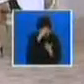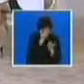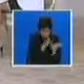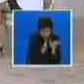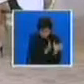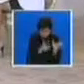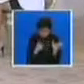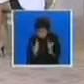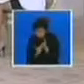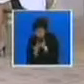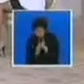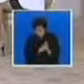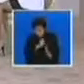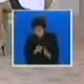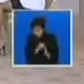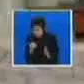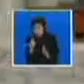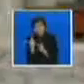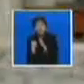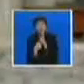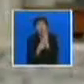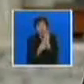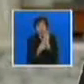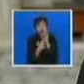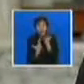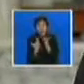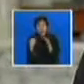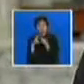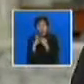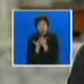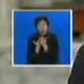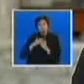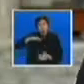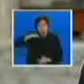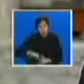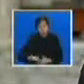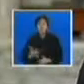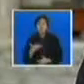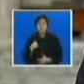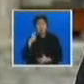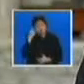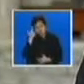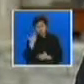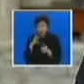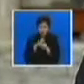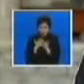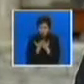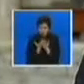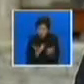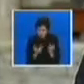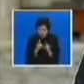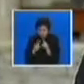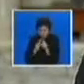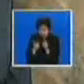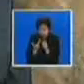บางท่านเขียนจดหมายมาเนี่ยนะคะอย่างเช่นว่าตอนนี้เนี่ยก็ไม่ได้ลดลงไปเลยแล้วก็ไม่ทราบว่าเรื่องค่าใช้จ่ายแอบแฝงที่